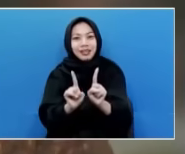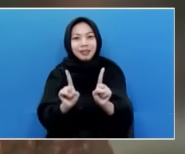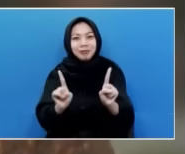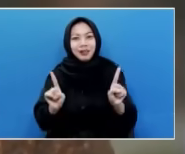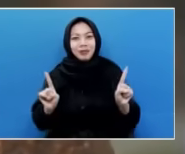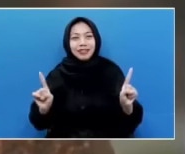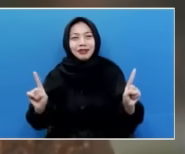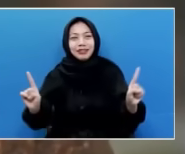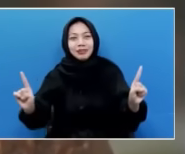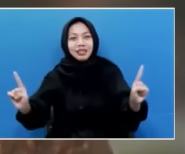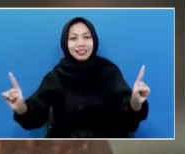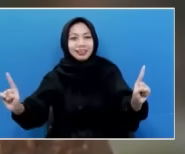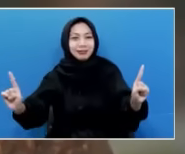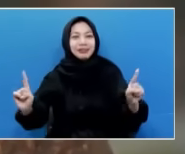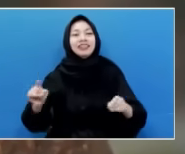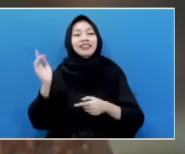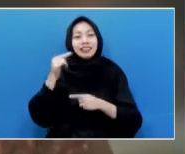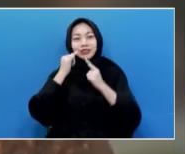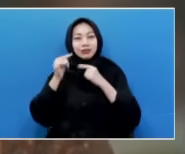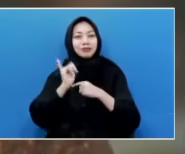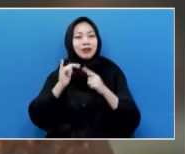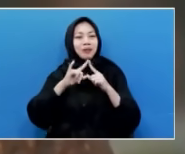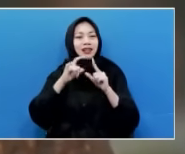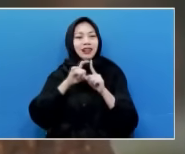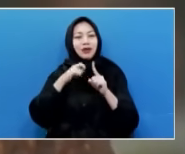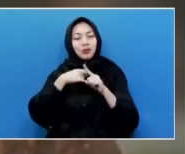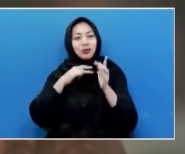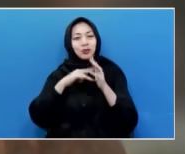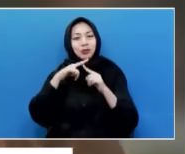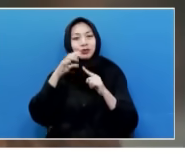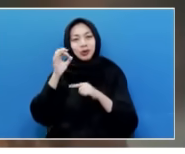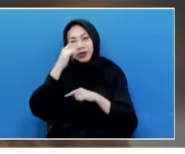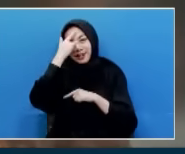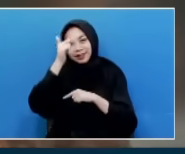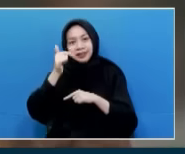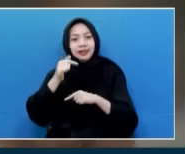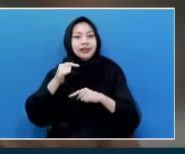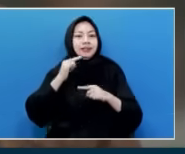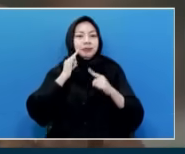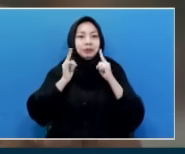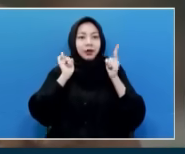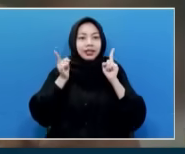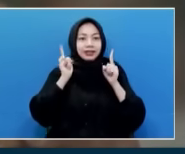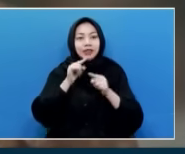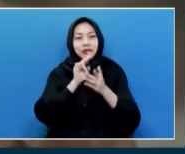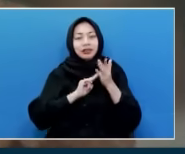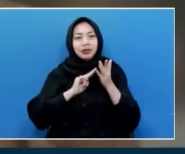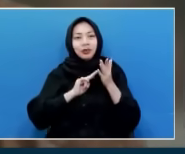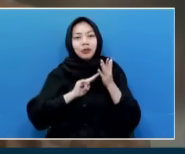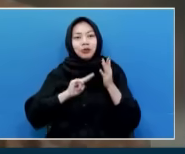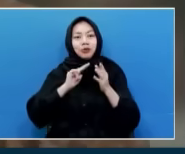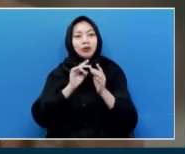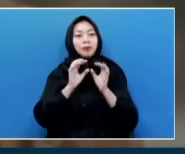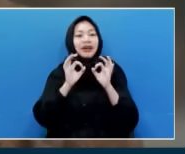pengamat politik Universitas Pajajaran Selamat malam Mas Kunto Selamat malam Mbak niitya apa kabar ee Alhamdulillah